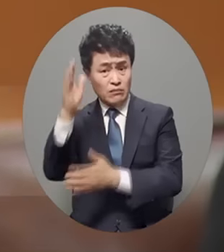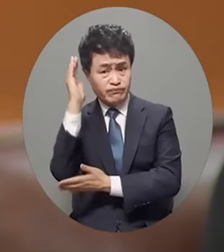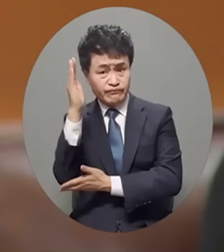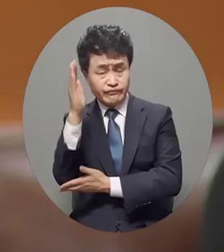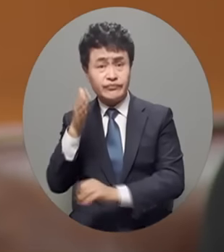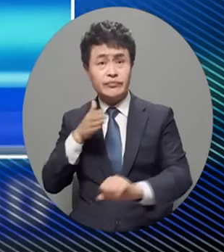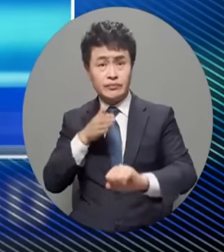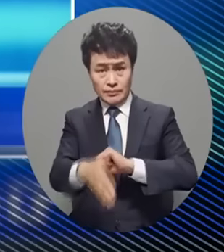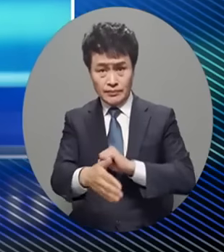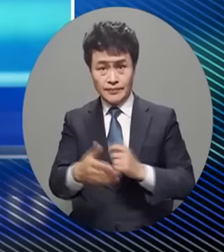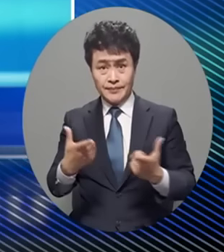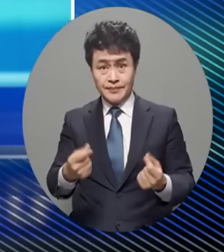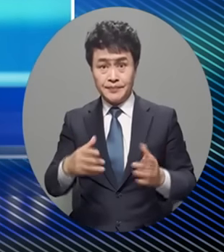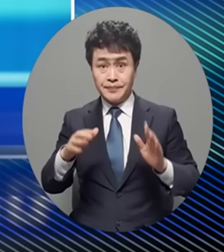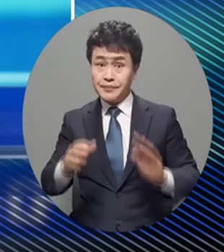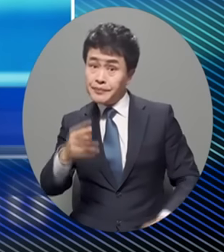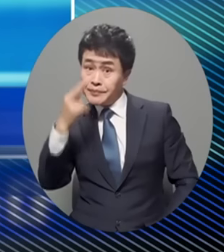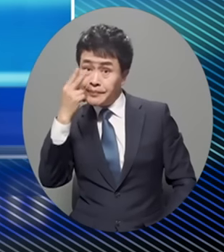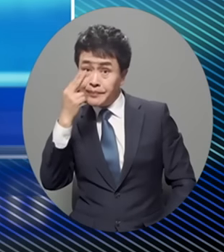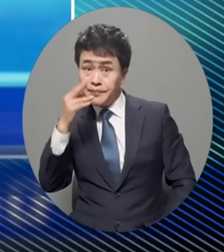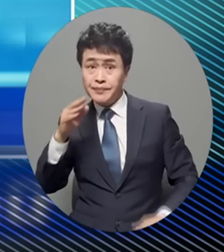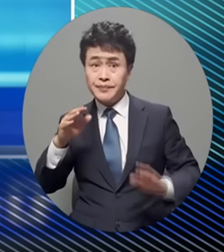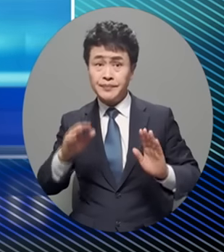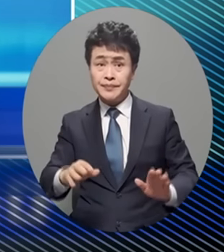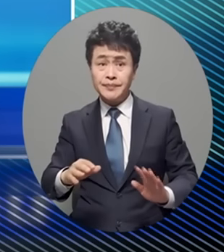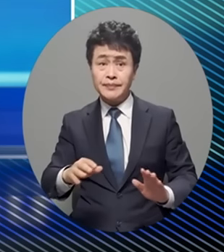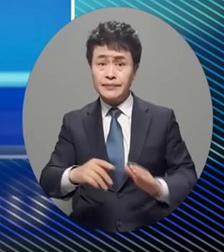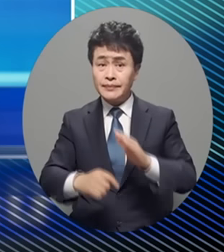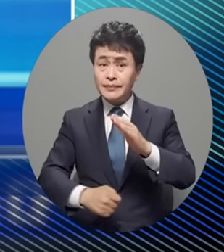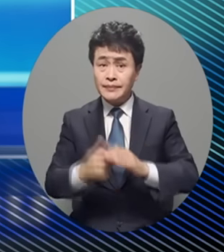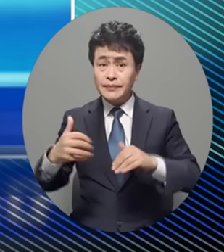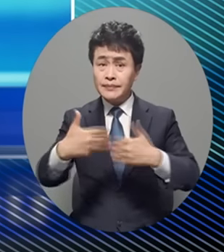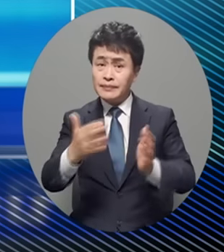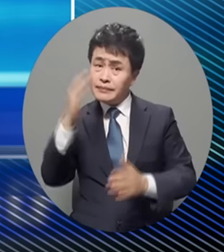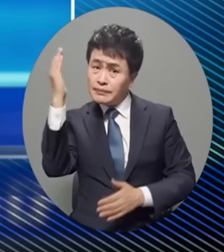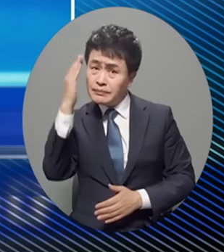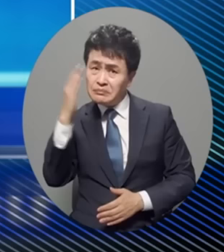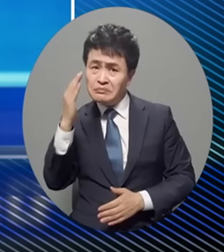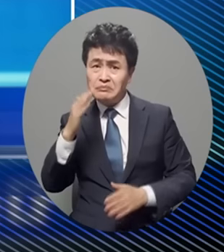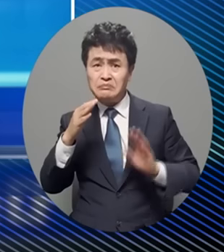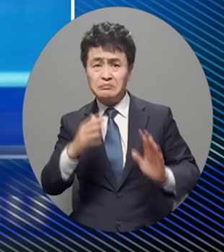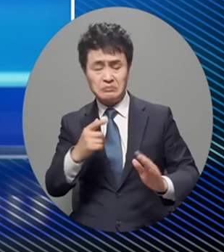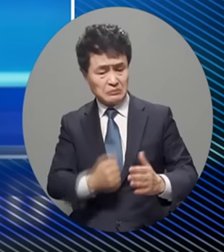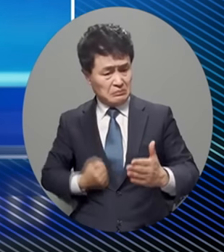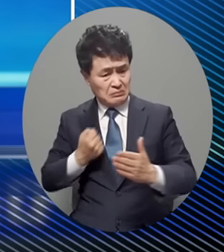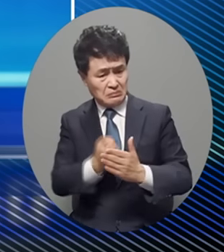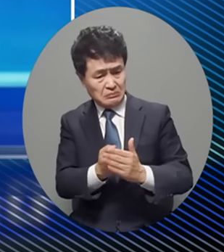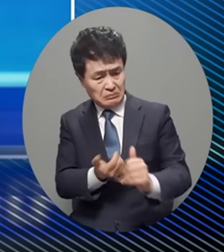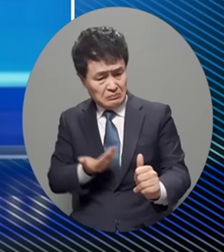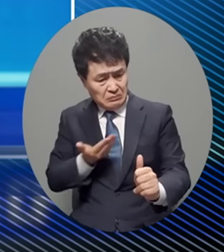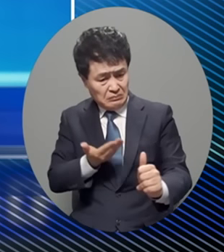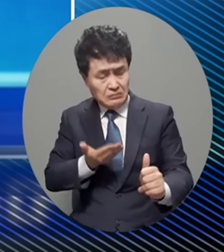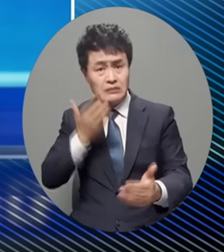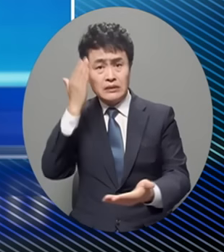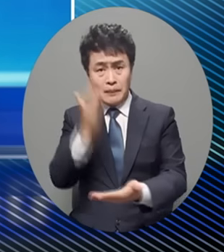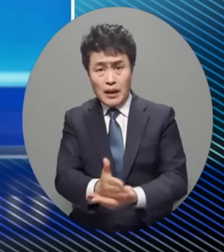쏟아냈습니다. 미국은 특등졸개인 한국 것들에게 무모한 용감성을 길러주지 말아야